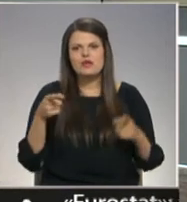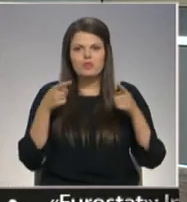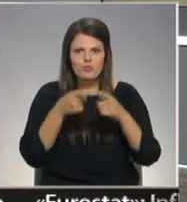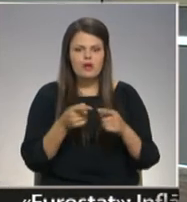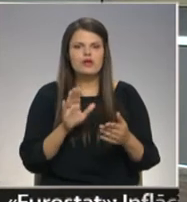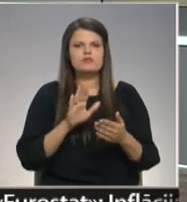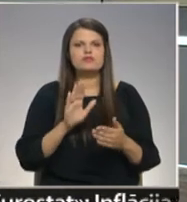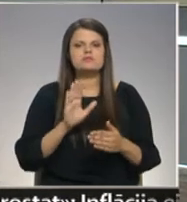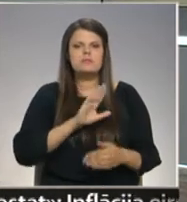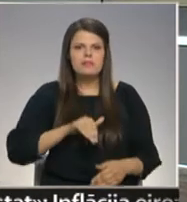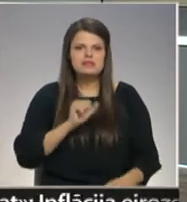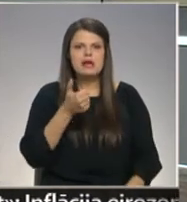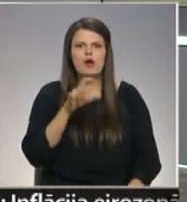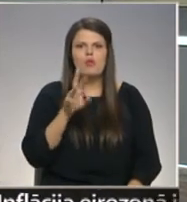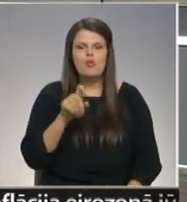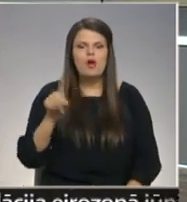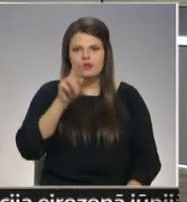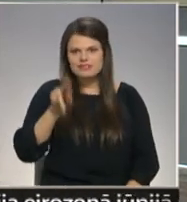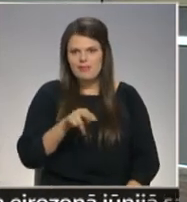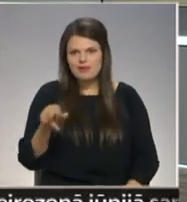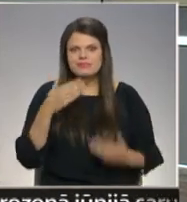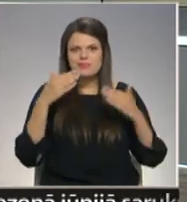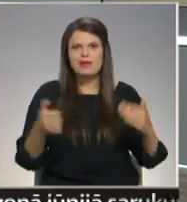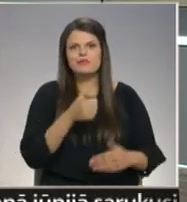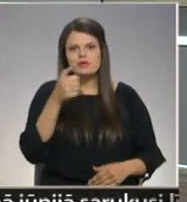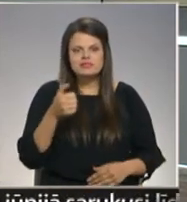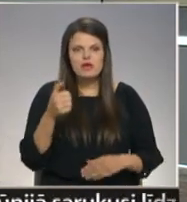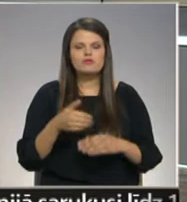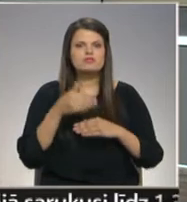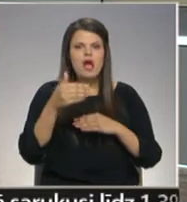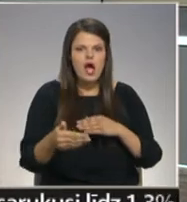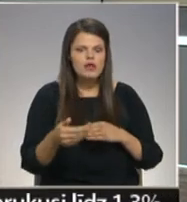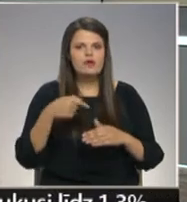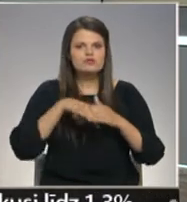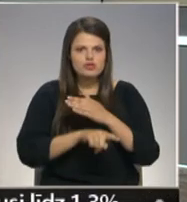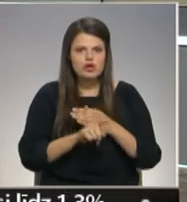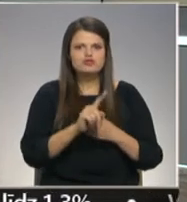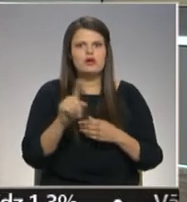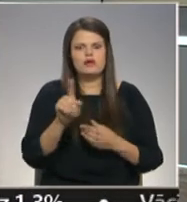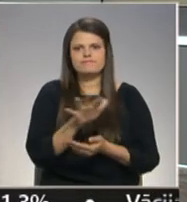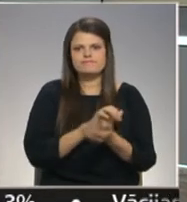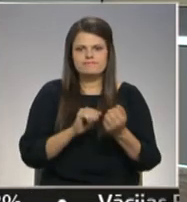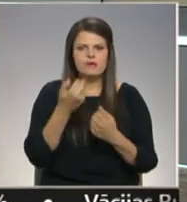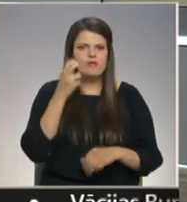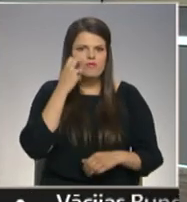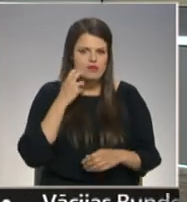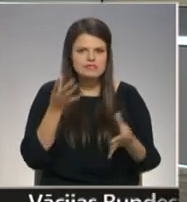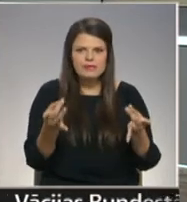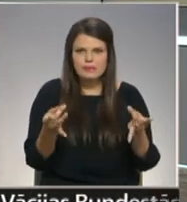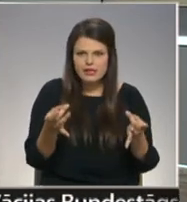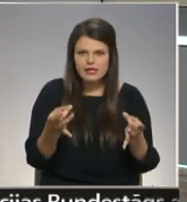svecenīgi galamērķis aiz Aglonas bazilikas. Pēdējos gados baznīcas ārējo un iekšējo veidoli ir ietekmējis laika zobs un mitrums.